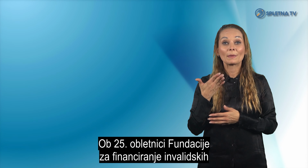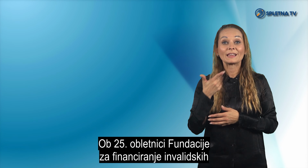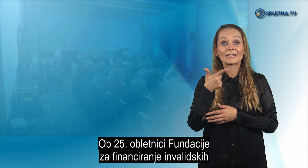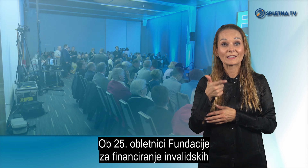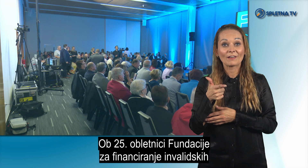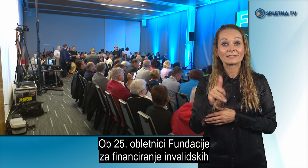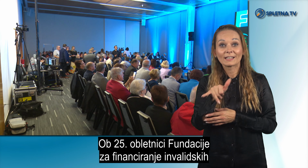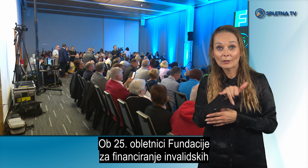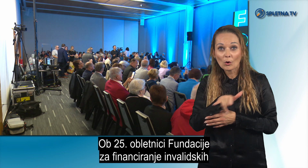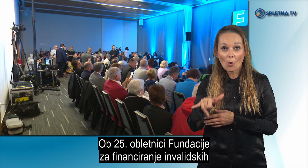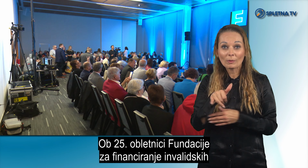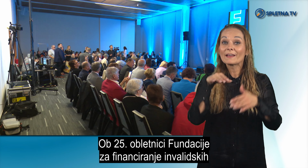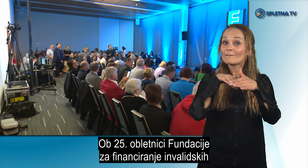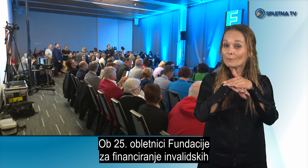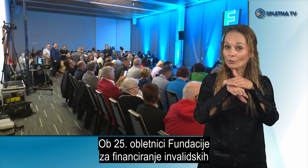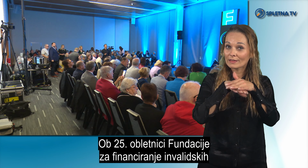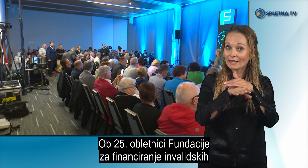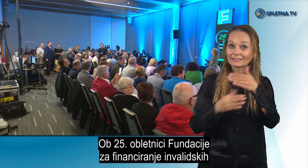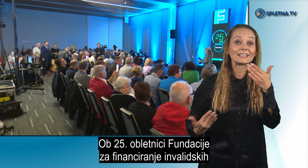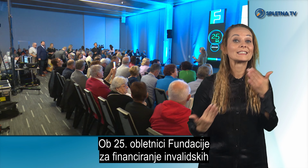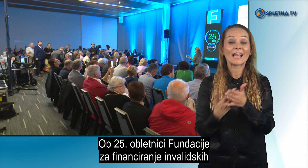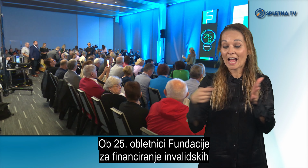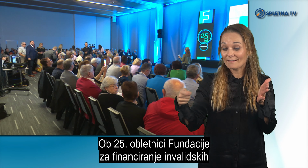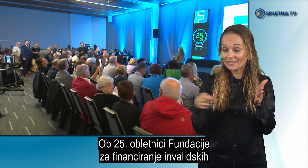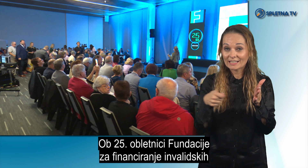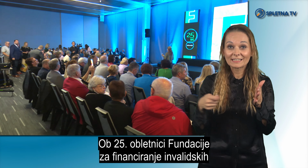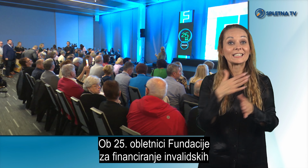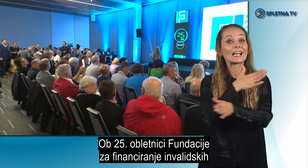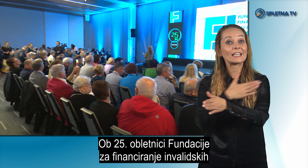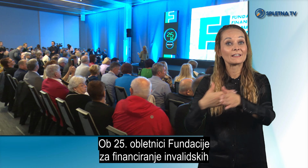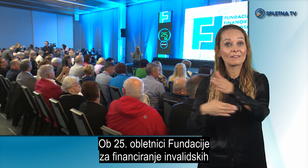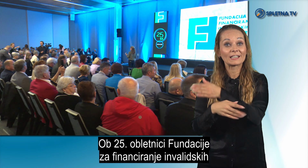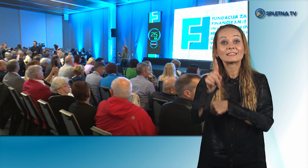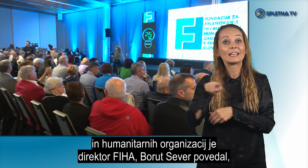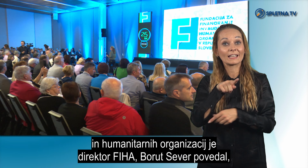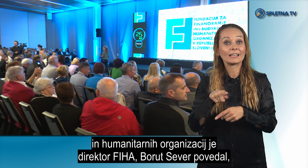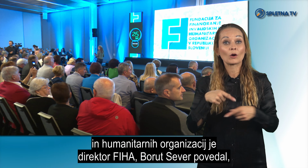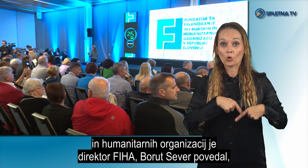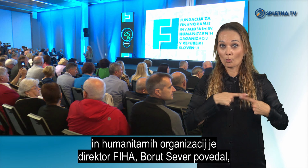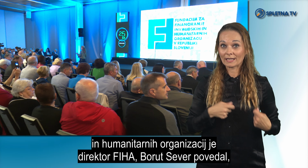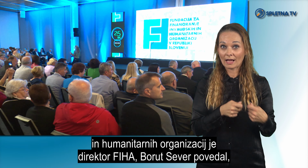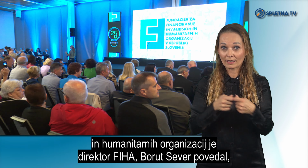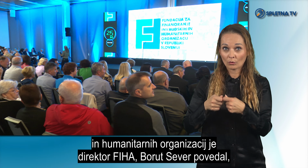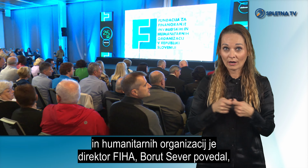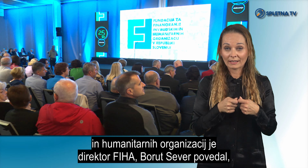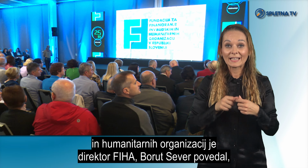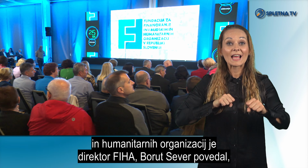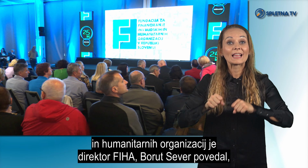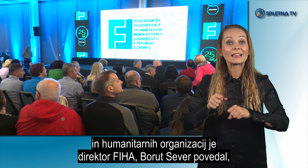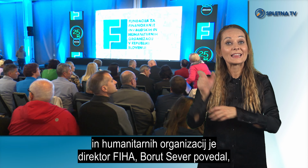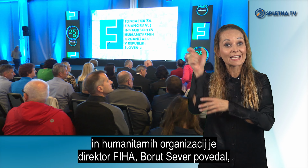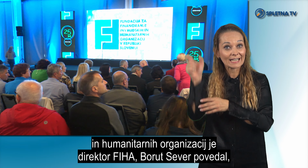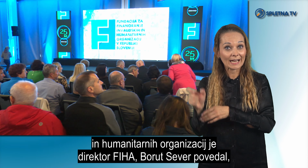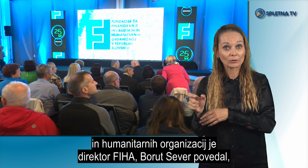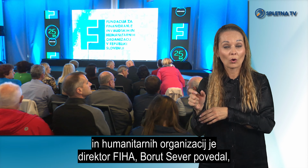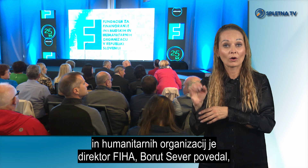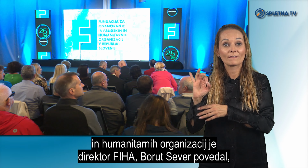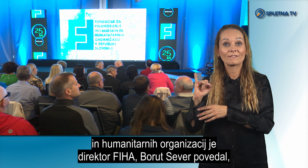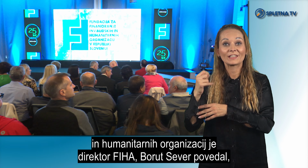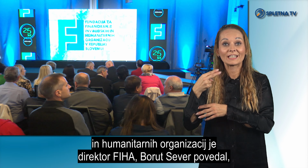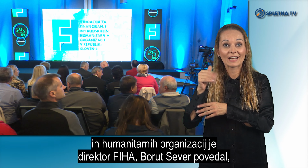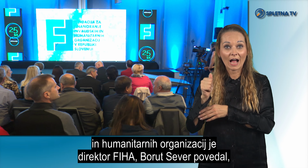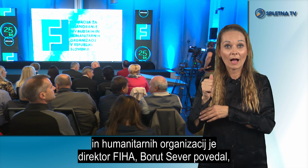Ob 25. obletnici Fundacije za financiranje invalidskih in humanitarnih organizacij je direktor Borut Sever povedal,